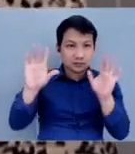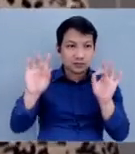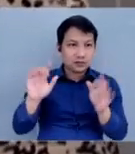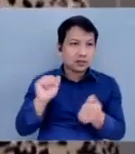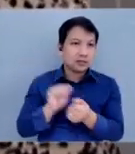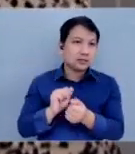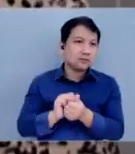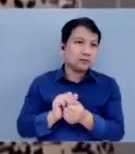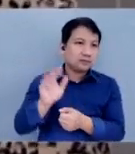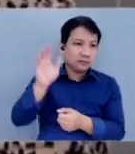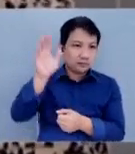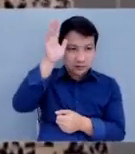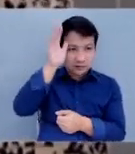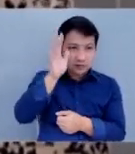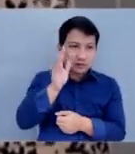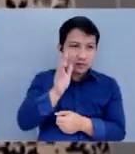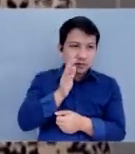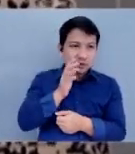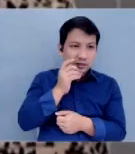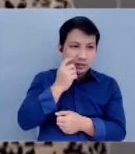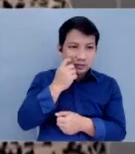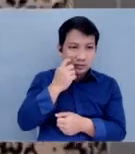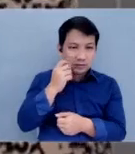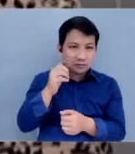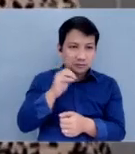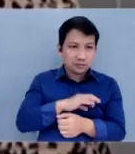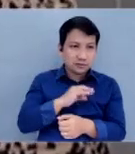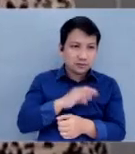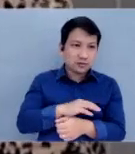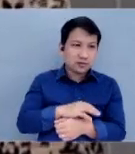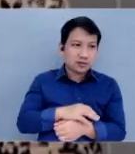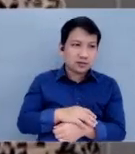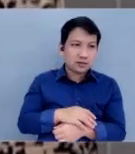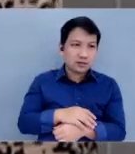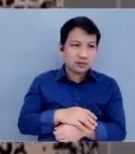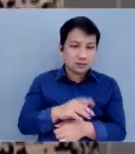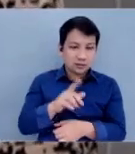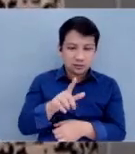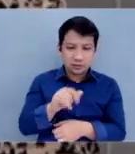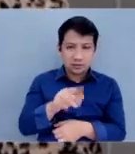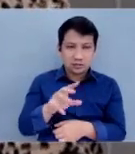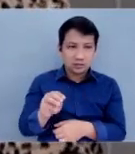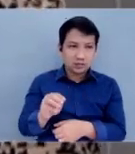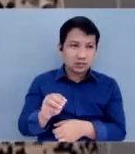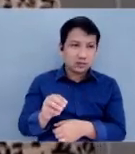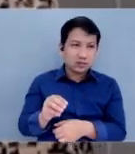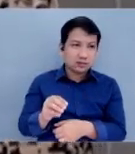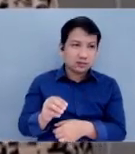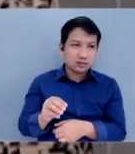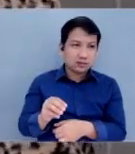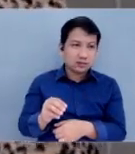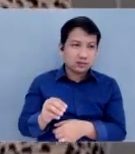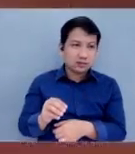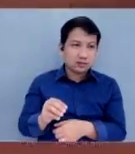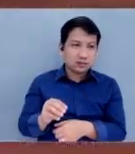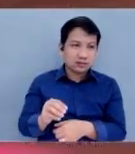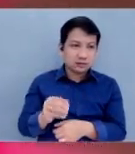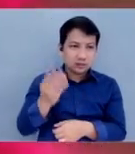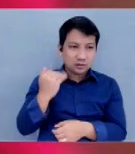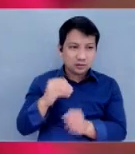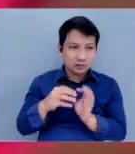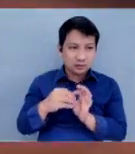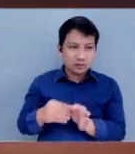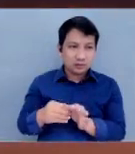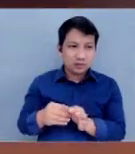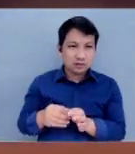Ano palagay mo yung naging mga benefits, no? Para kay Liam, nung pagpapakita mo na ang presensya mo doon?